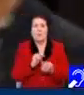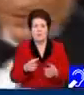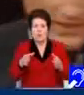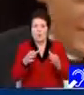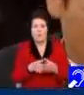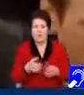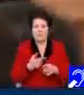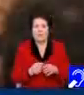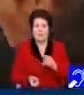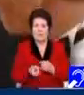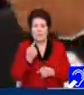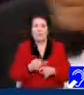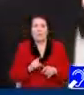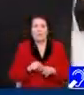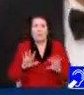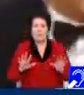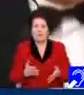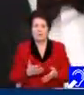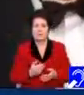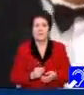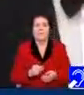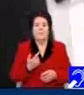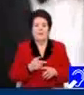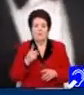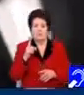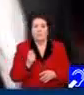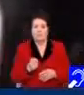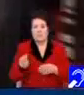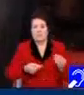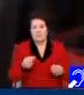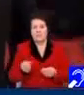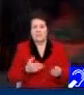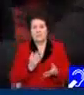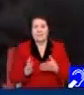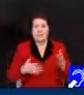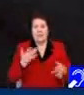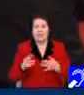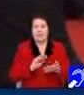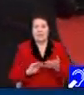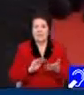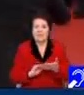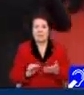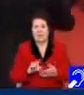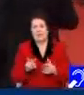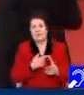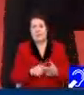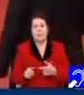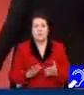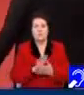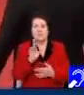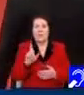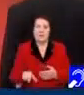de denunțuri apărute după cazul Weinstein. Cele 100 de semnatare sunt actrițe, scriitoare, cercetătoare sau